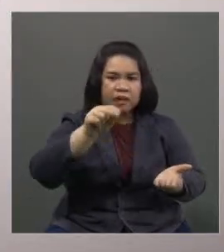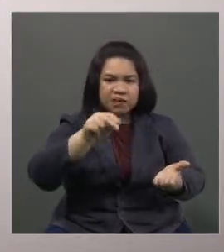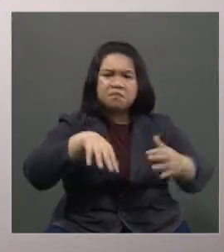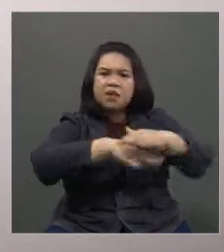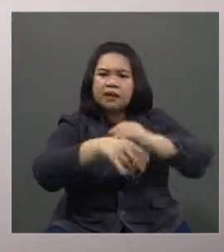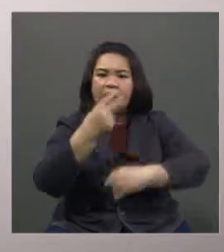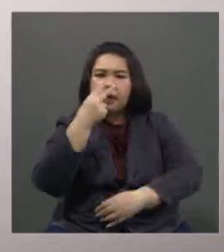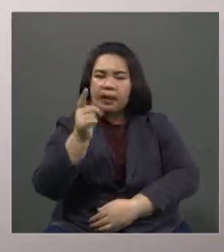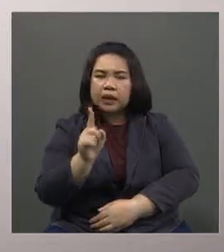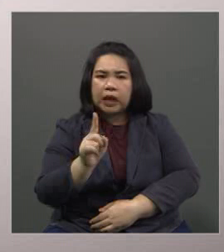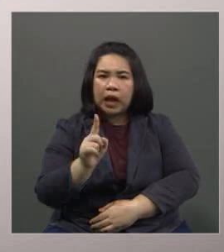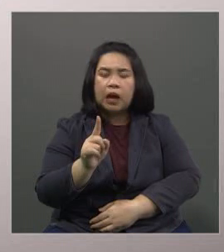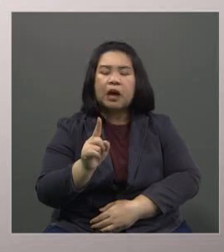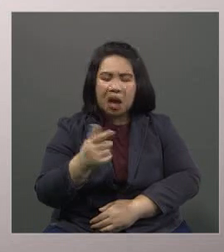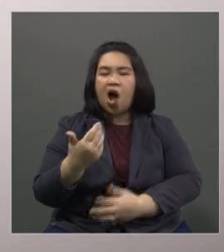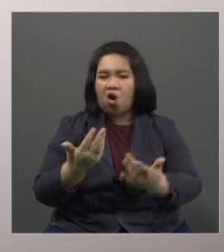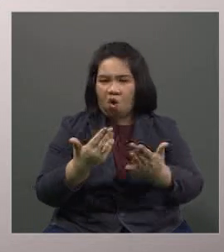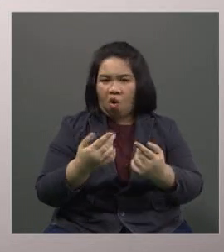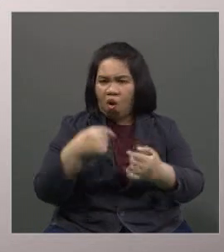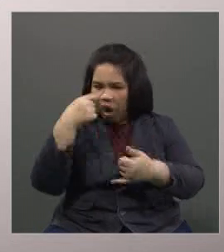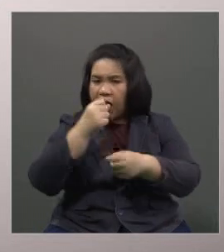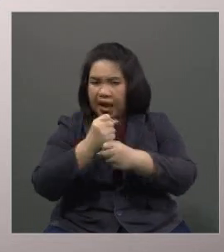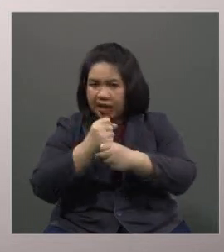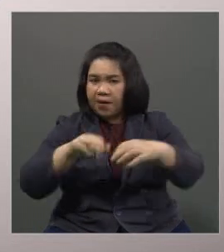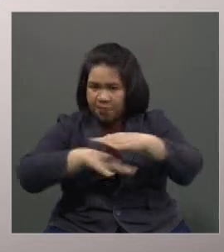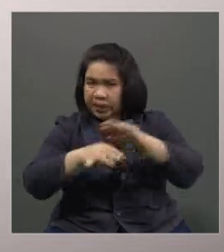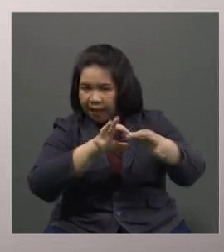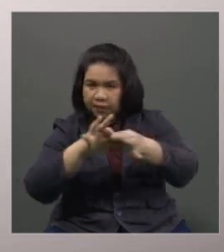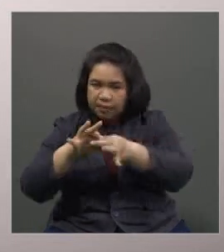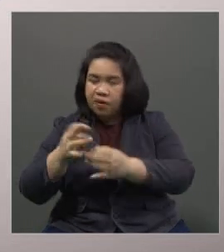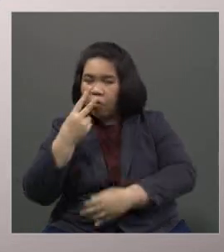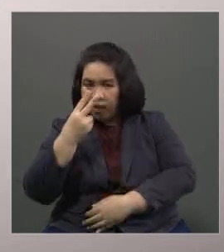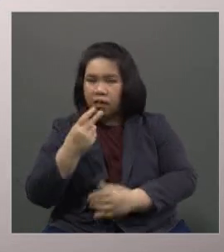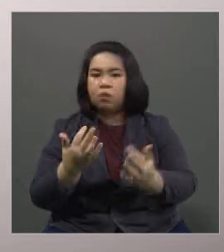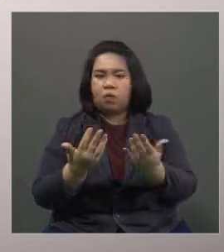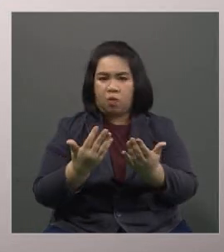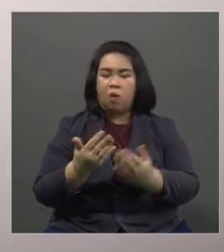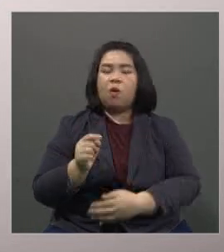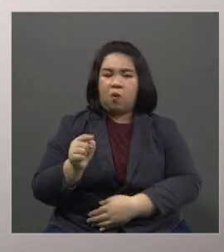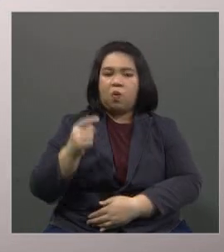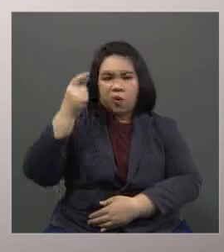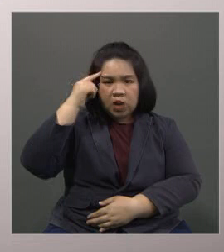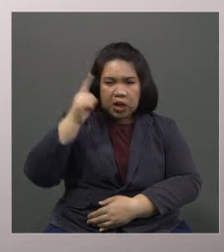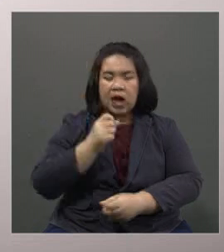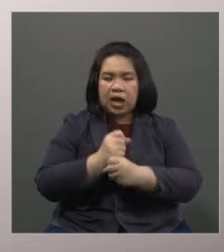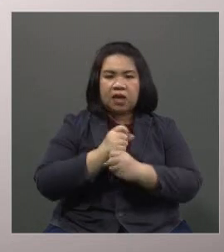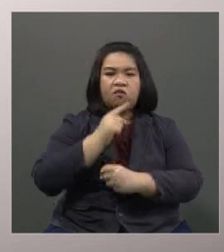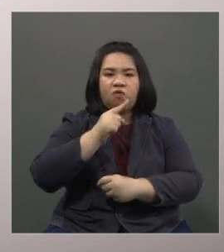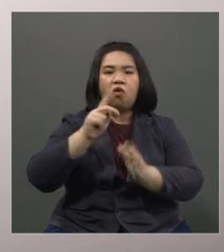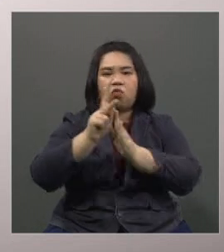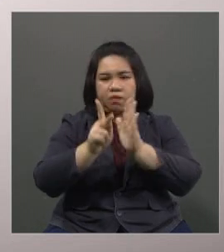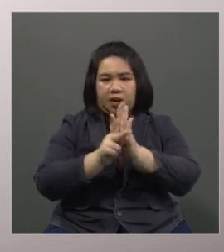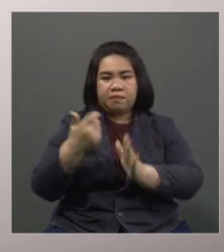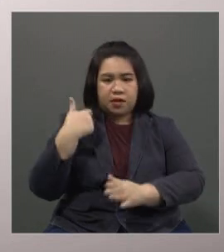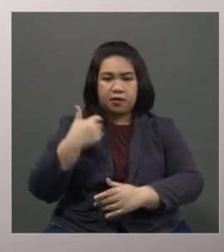ตรวจพบในครั้งนี้ก็เชื่อว่าจะถึงตัวผู้ก่อเหตุได้ไหนไม่ช้าแล้วก็จะใช้เป็นหลักฐานสำคัญในการดำเนินการตามกฎหมายต่อไป